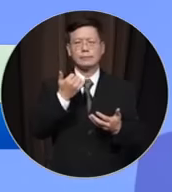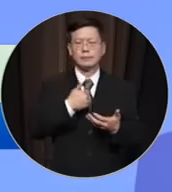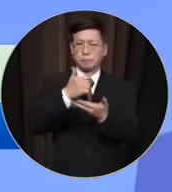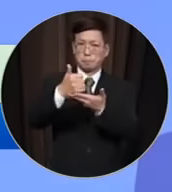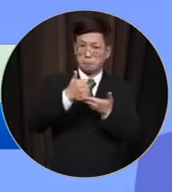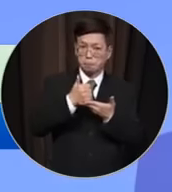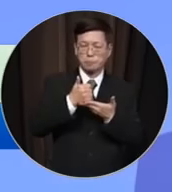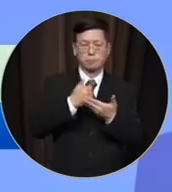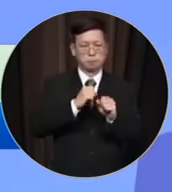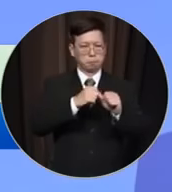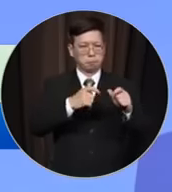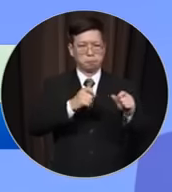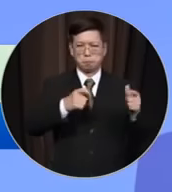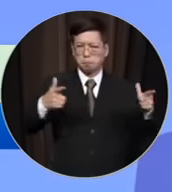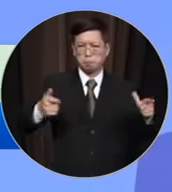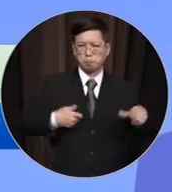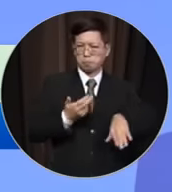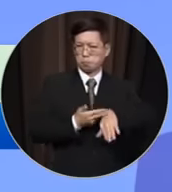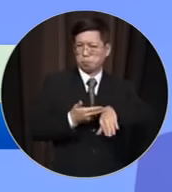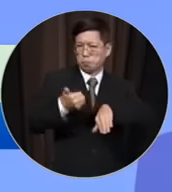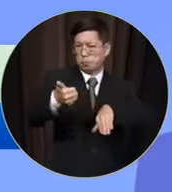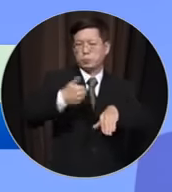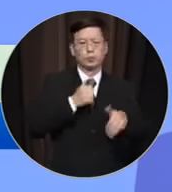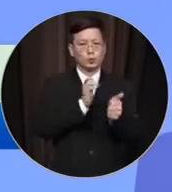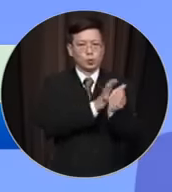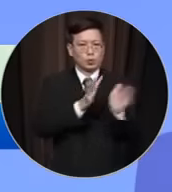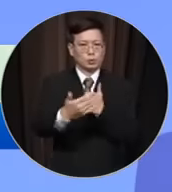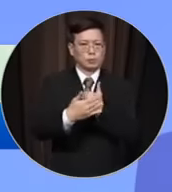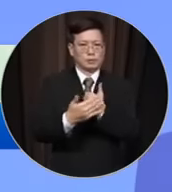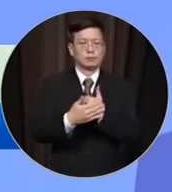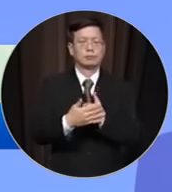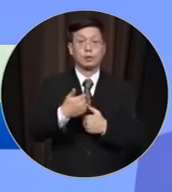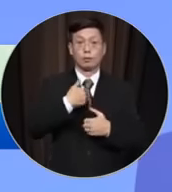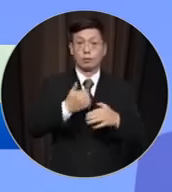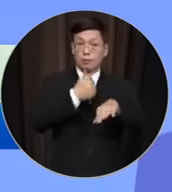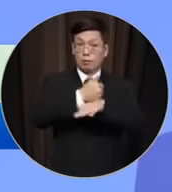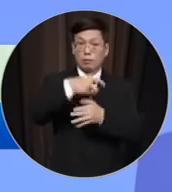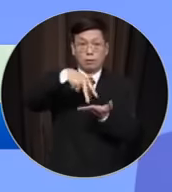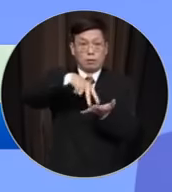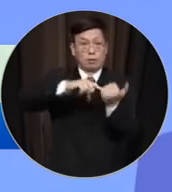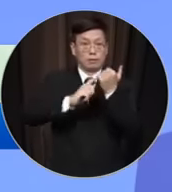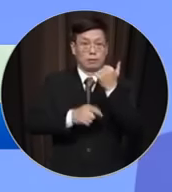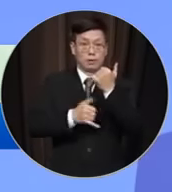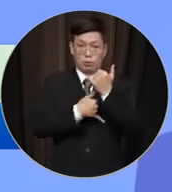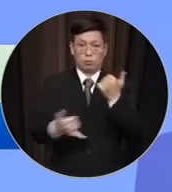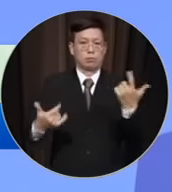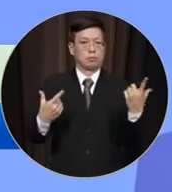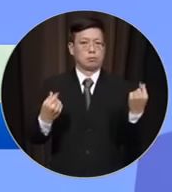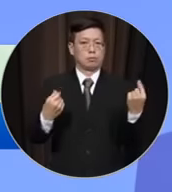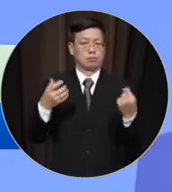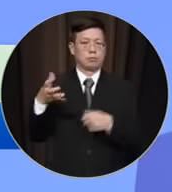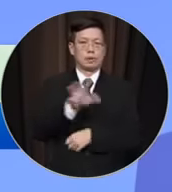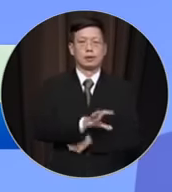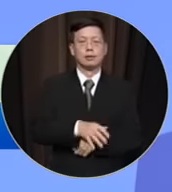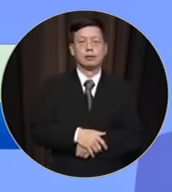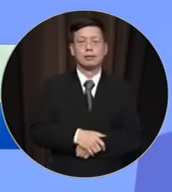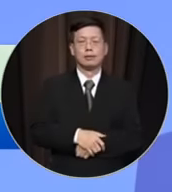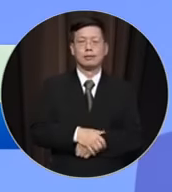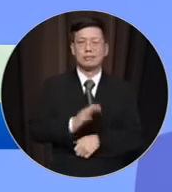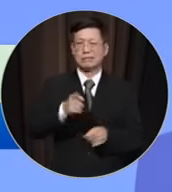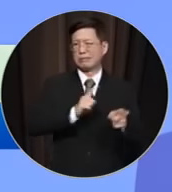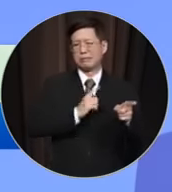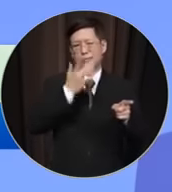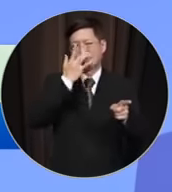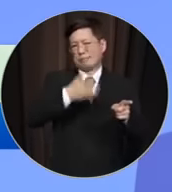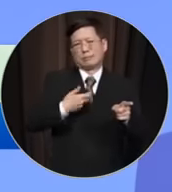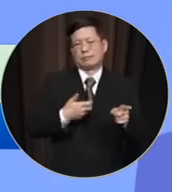聘请更多更优质的助理。我担任立法委员，当然还是持续如此。可是大家可能